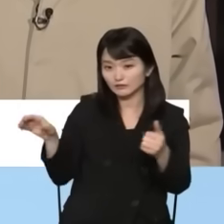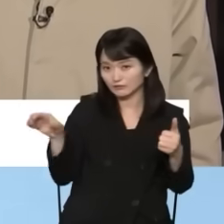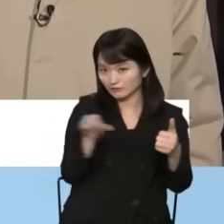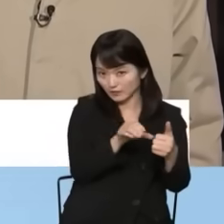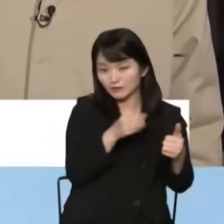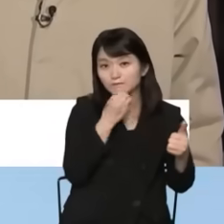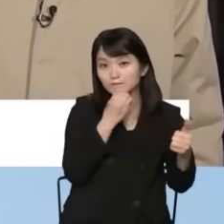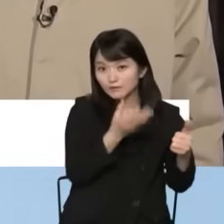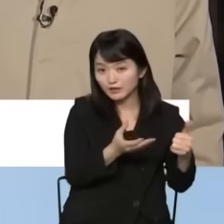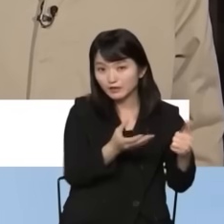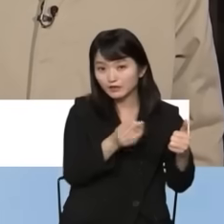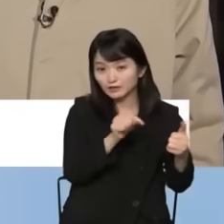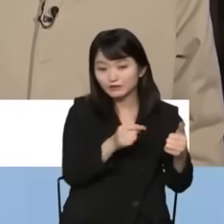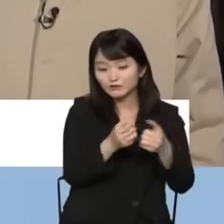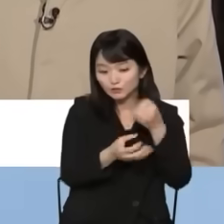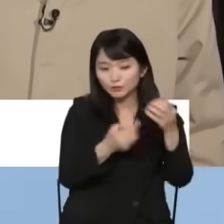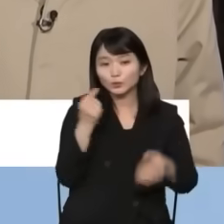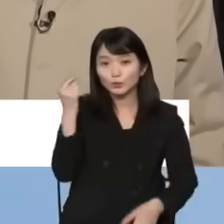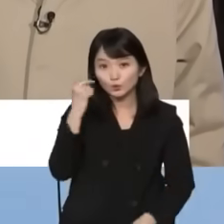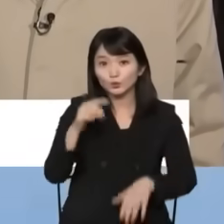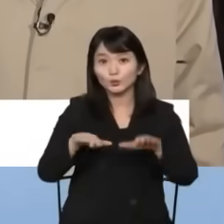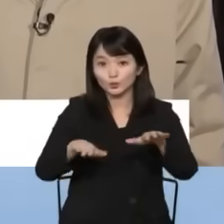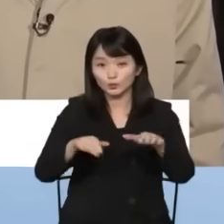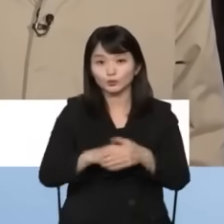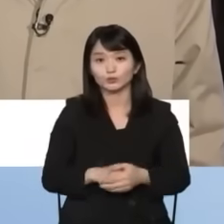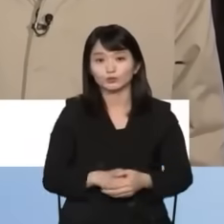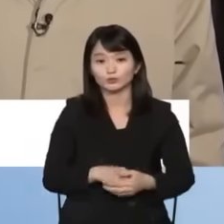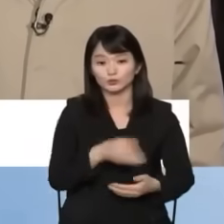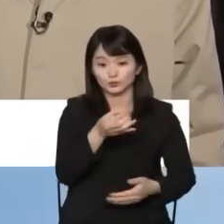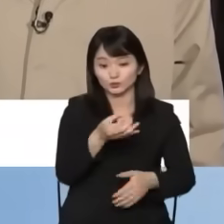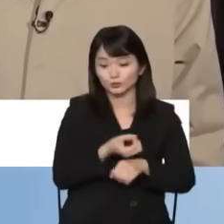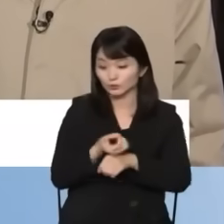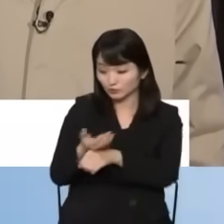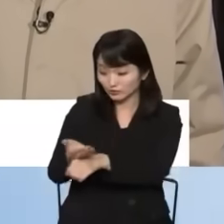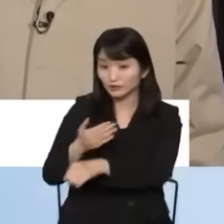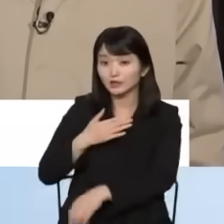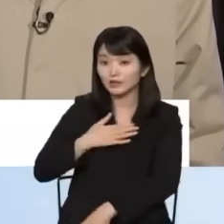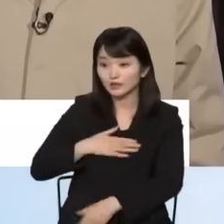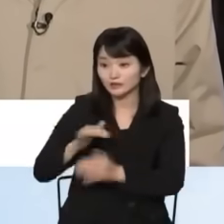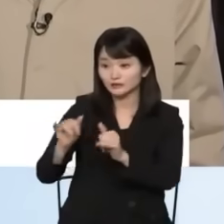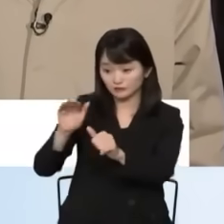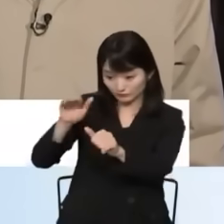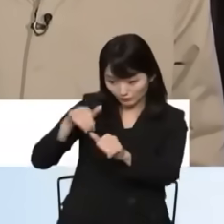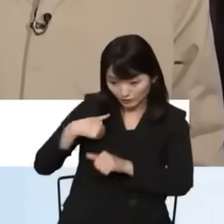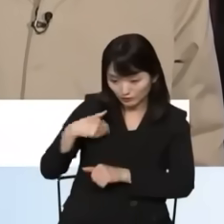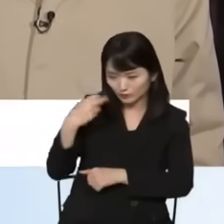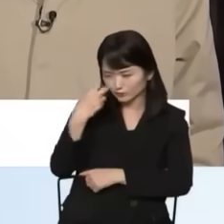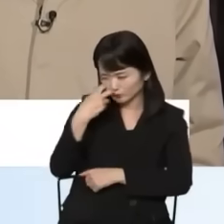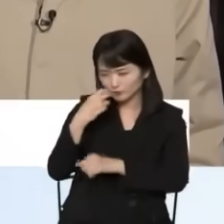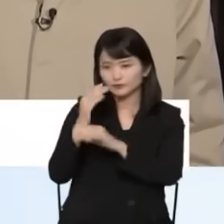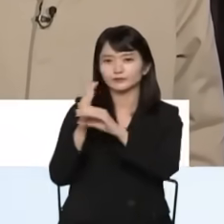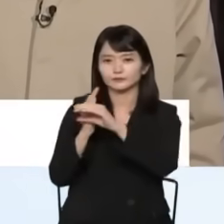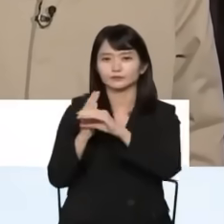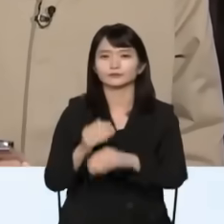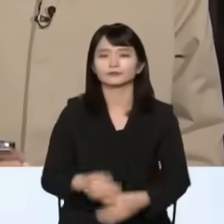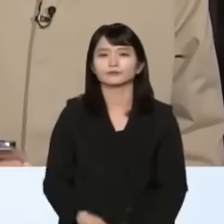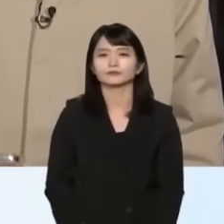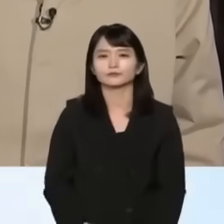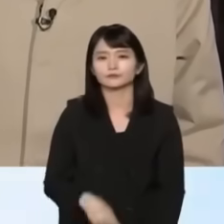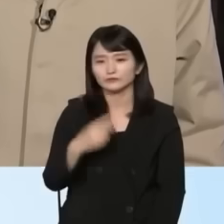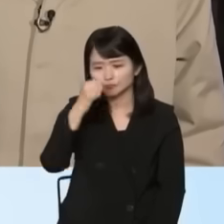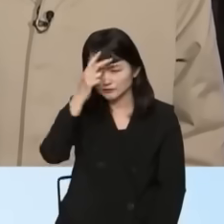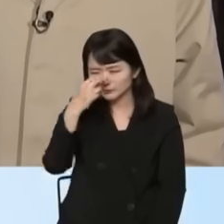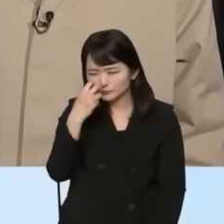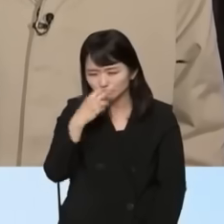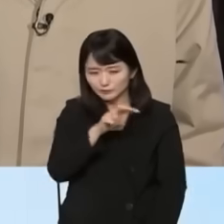주장했고요. 검찰은 이런 진술을 듣고 오늘 돈을 전달했다고 알려진 인사를 불러서 조사를 진행 중입니다. 검찰 수사가